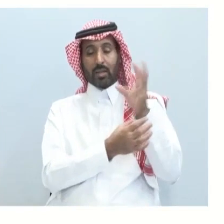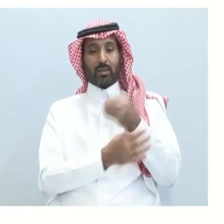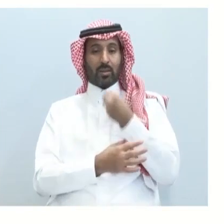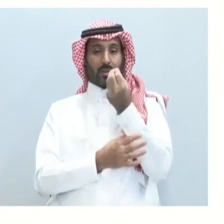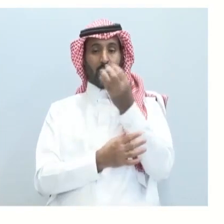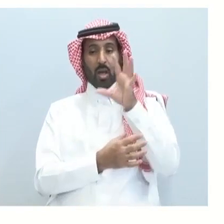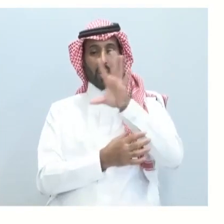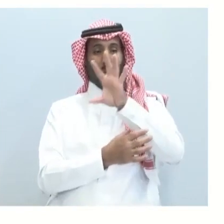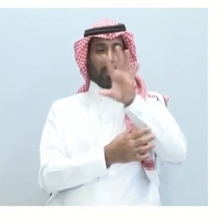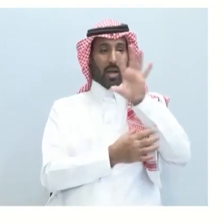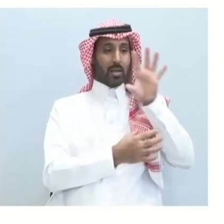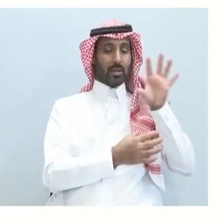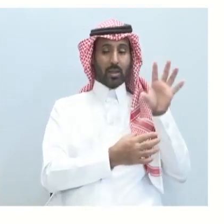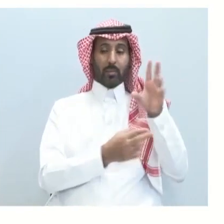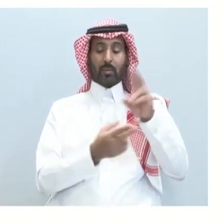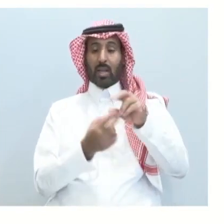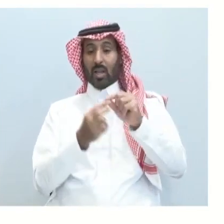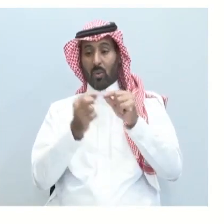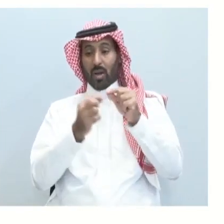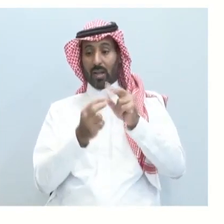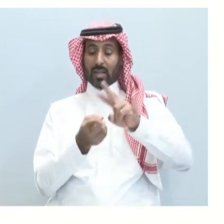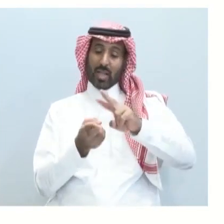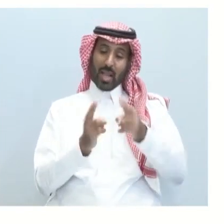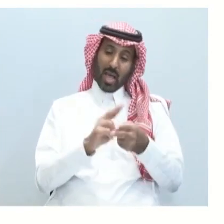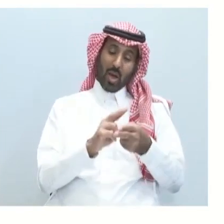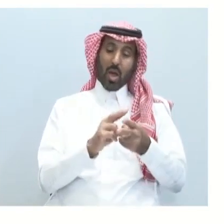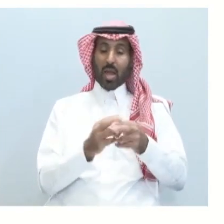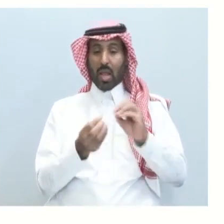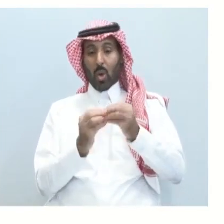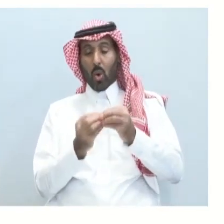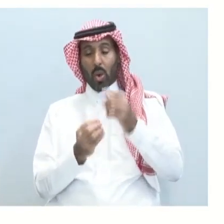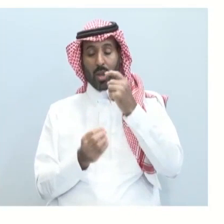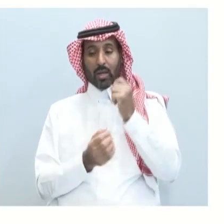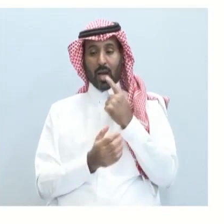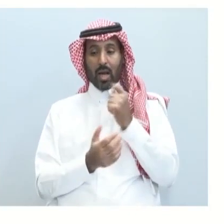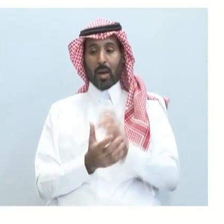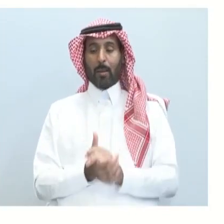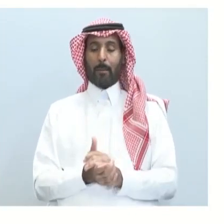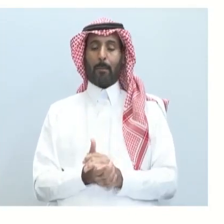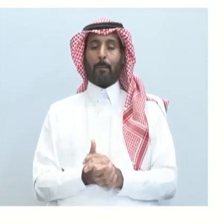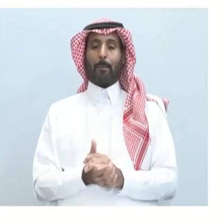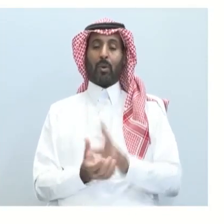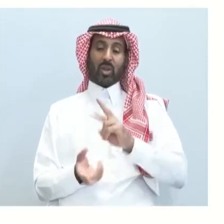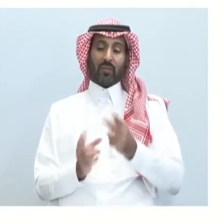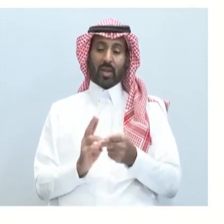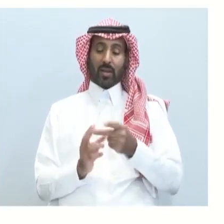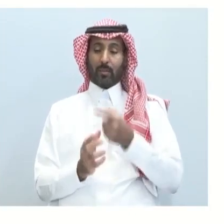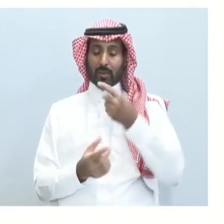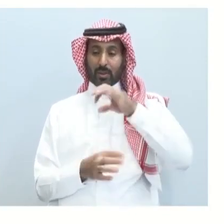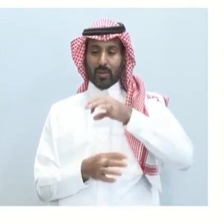الى احمر اللي هي الاحماض وتتفاعل القواعد الاحماض